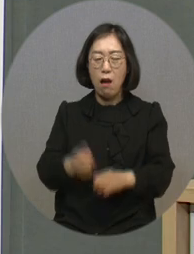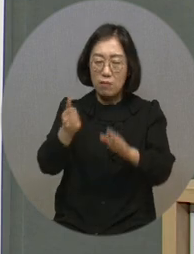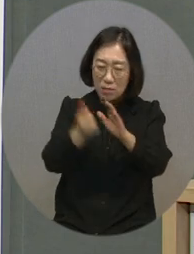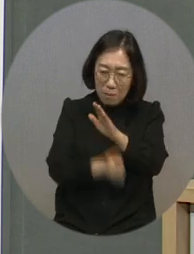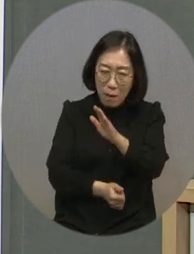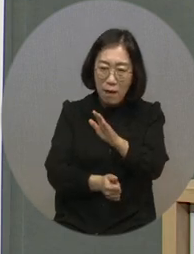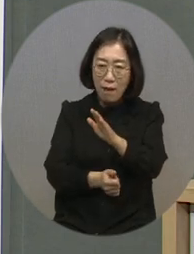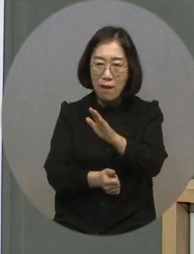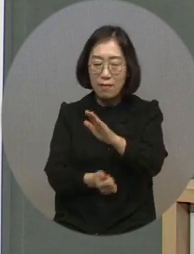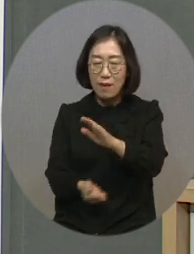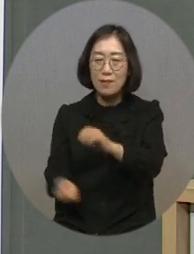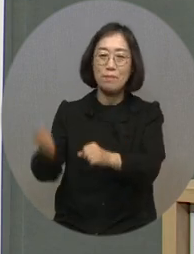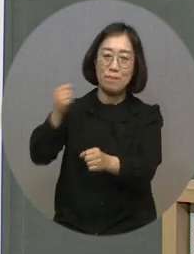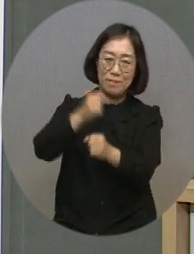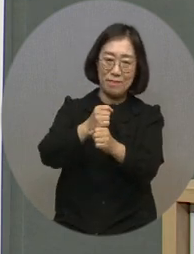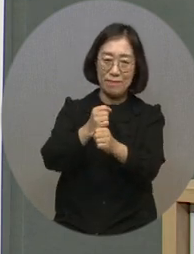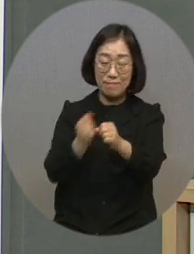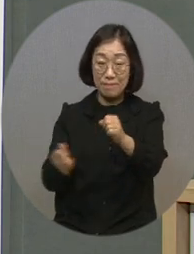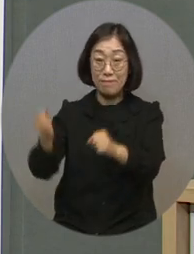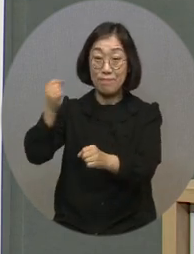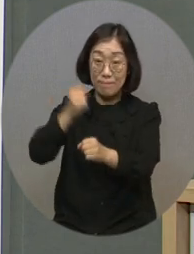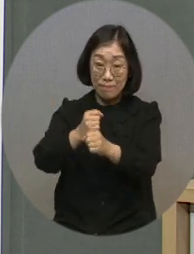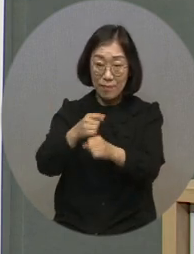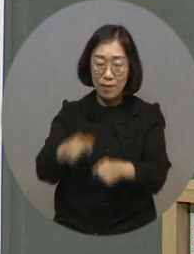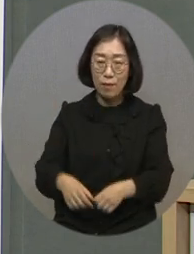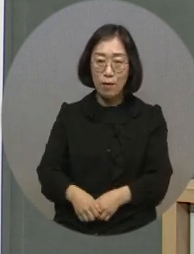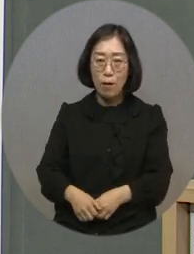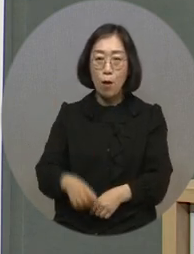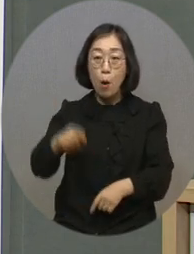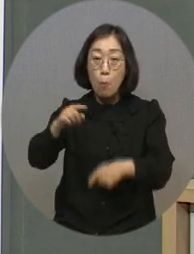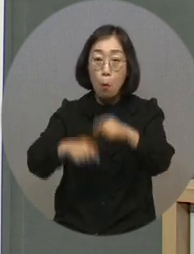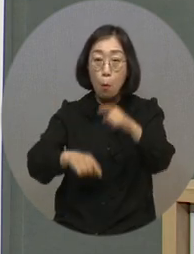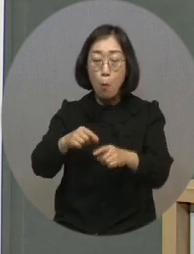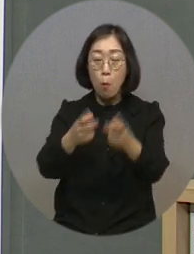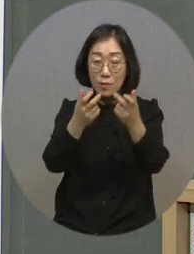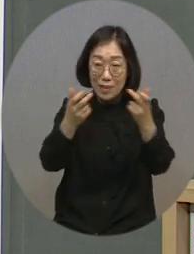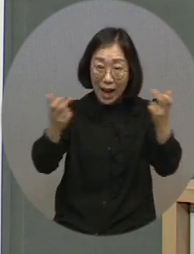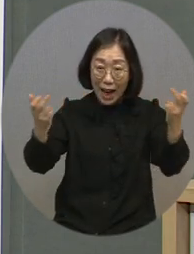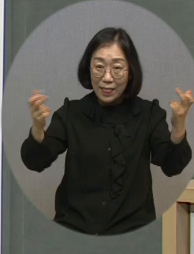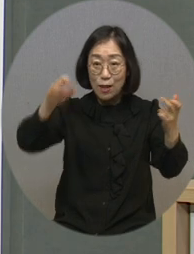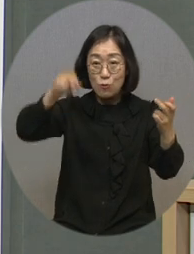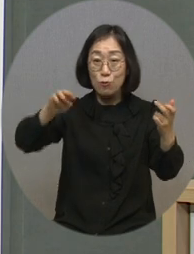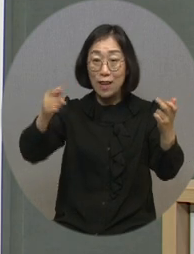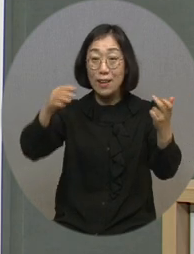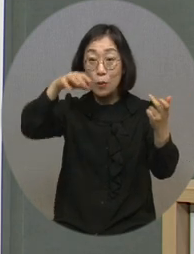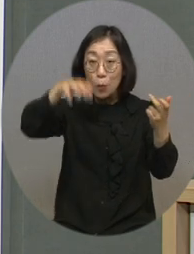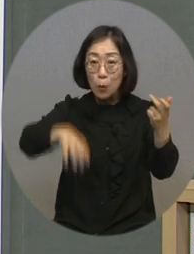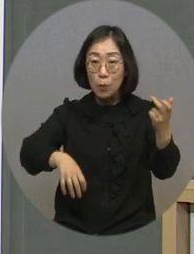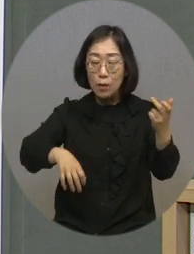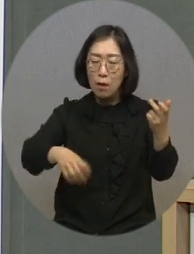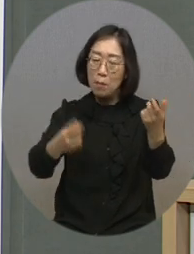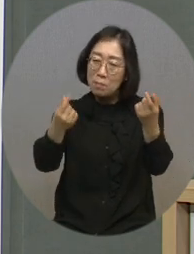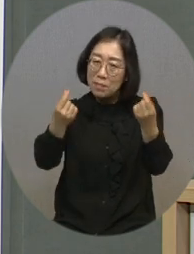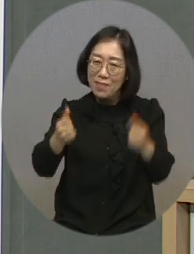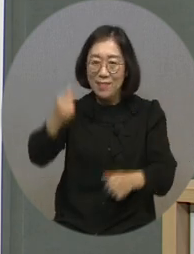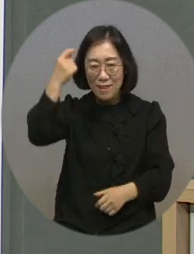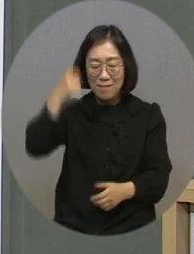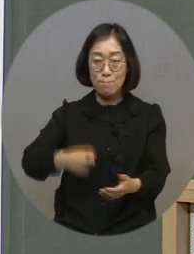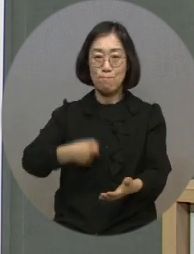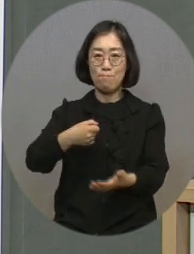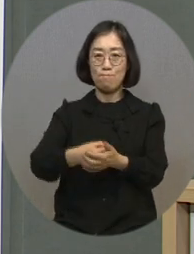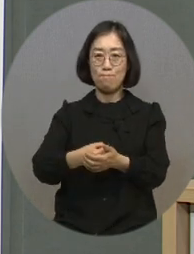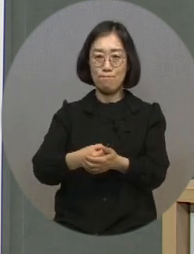일어난 기질은 그야말로 목포 유달산과 많이 닮지 않았나 이런 생각을